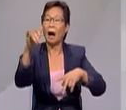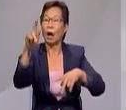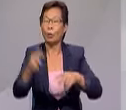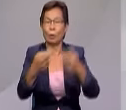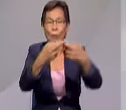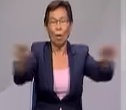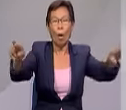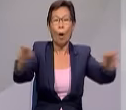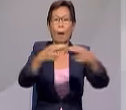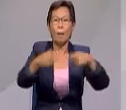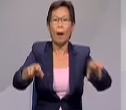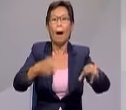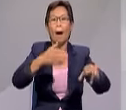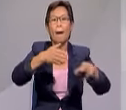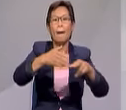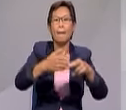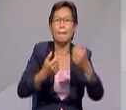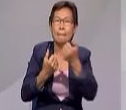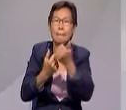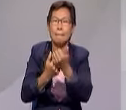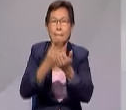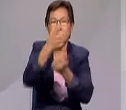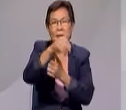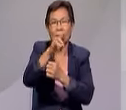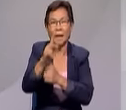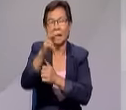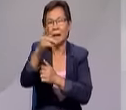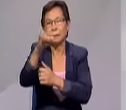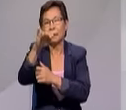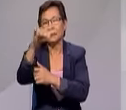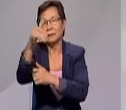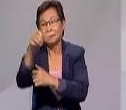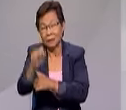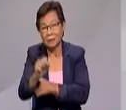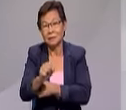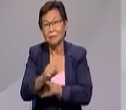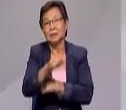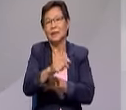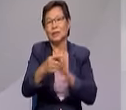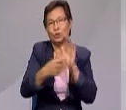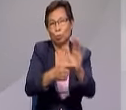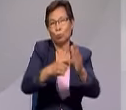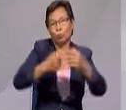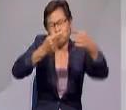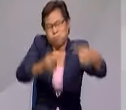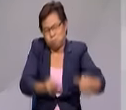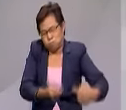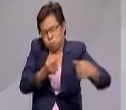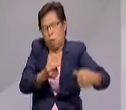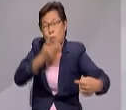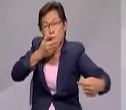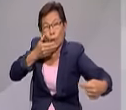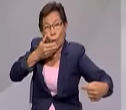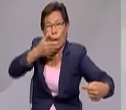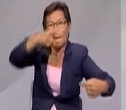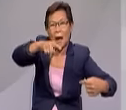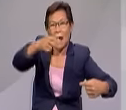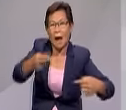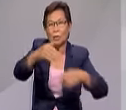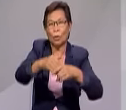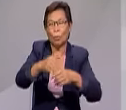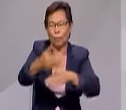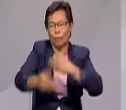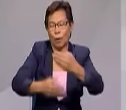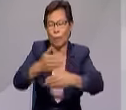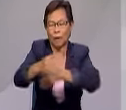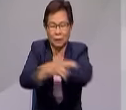Pelancaran Jentera Pemuda Pakatan Harapan sempena PRK Kimanis disifatkan sebagai simbol perjuangan pemuda Pakatan Harapan dalam